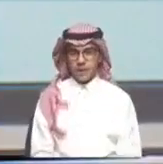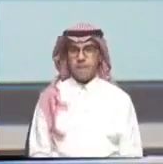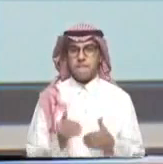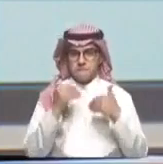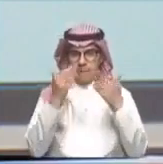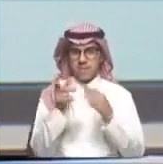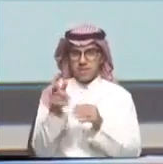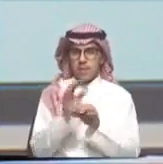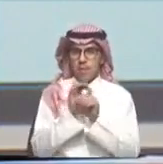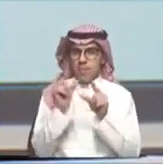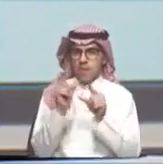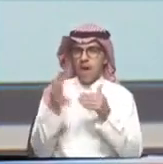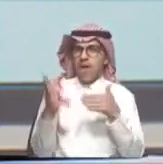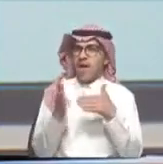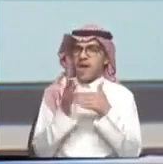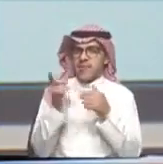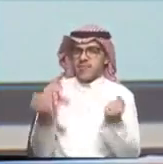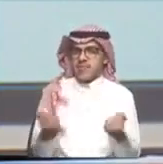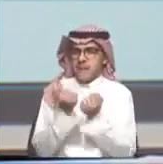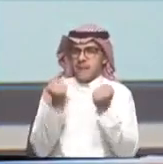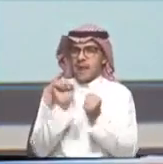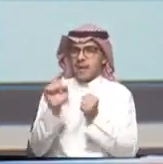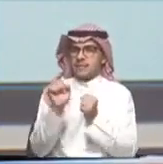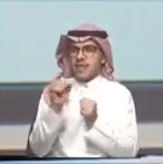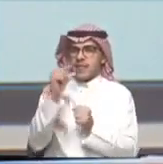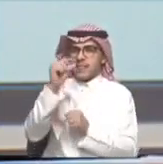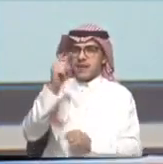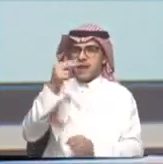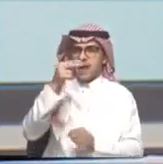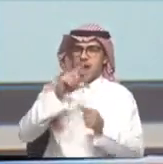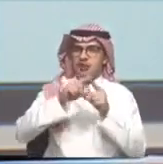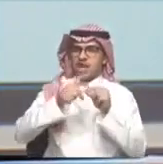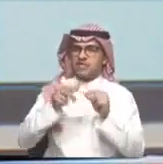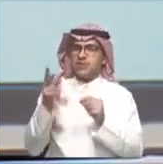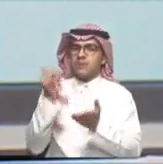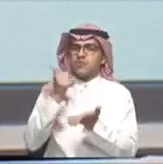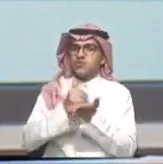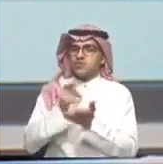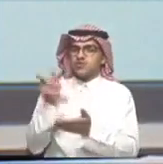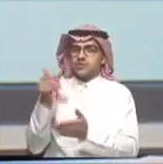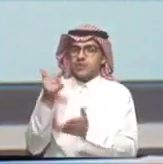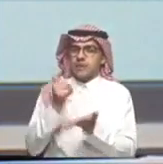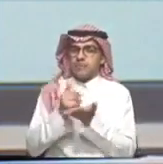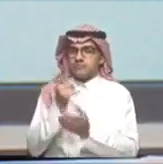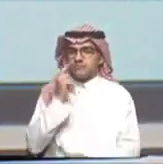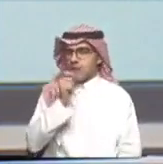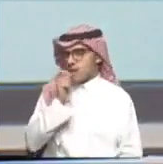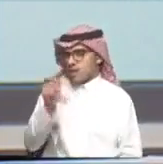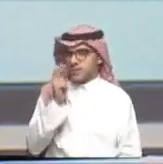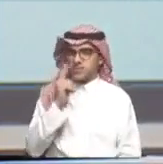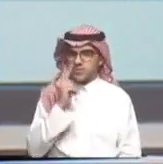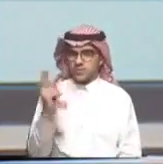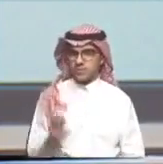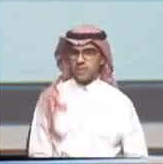ولمتابعة أكثر لاختتام فعاليات تمرين الدرع الخليجي المشترك معنا عبر الهاتف المحلل العسكري العميد حسن الشهري.